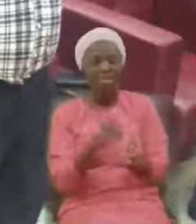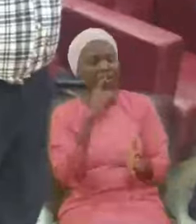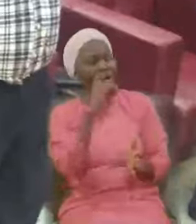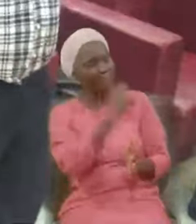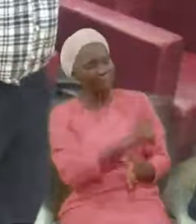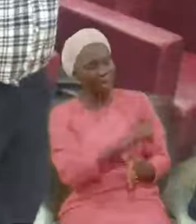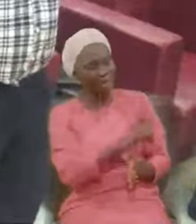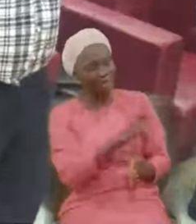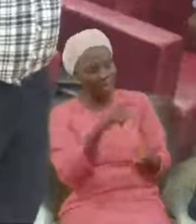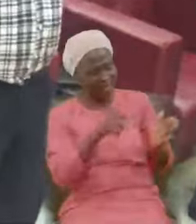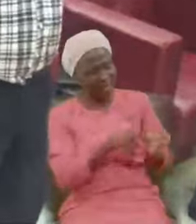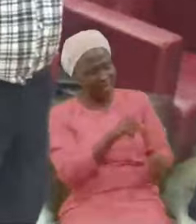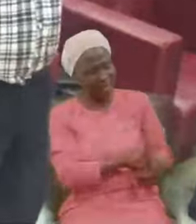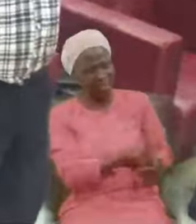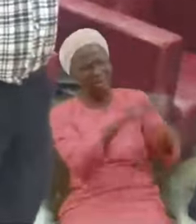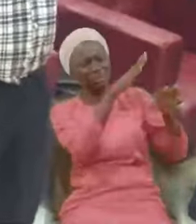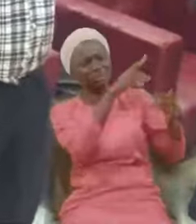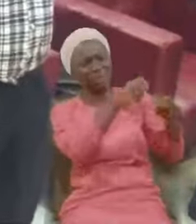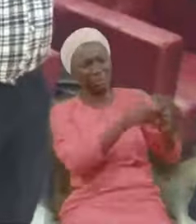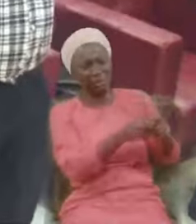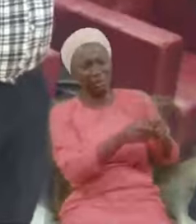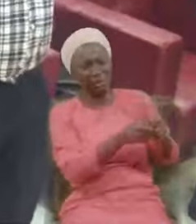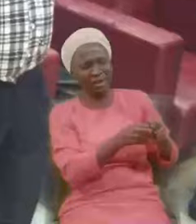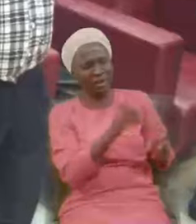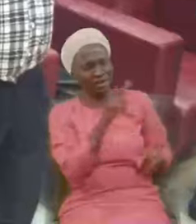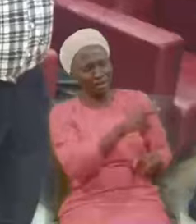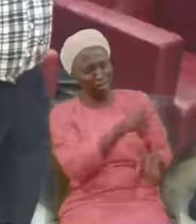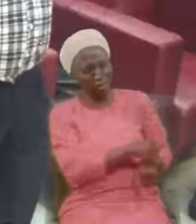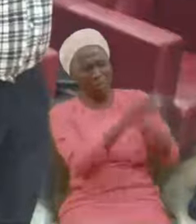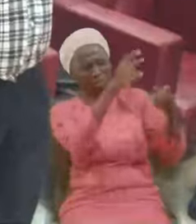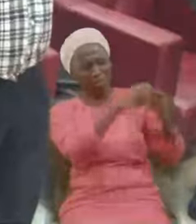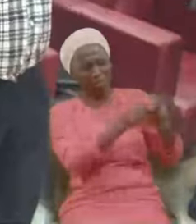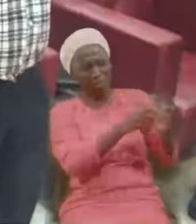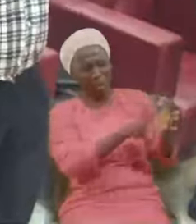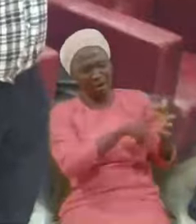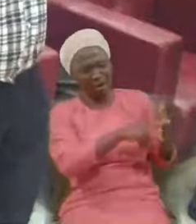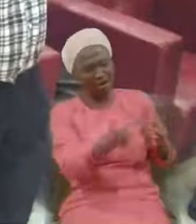si quelqu'un dit à cette montagne, ôte-toi